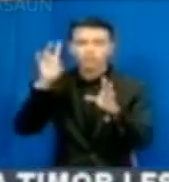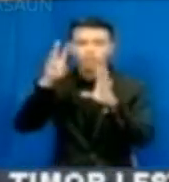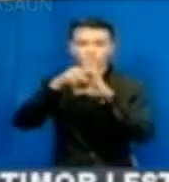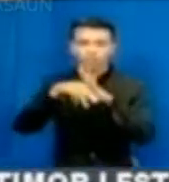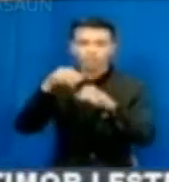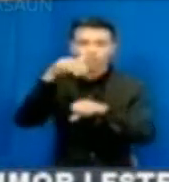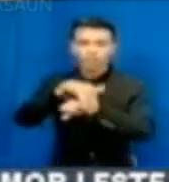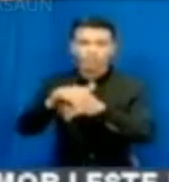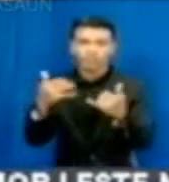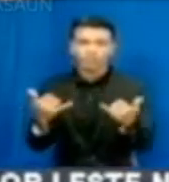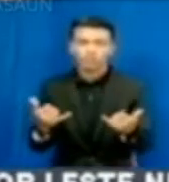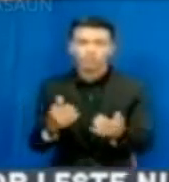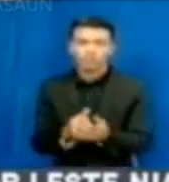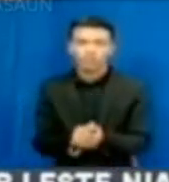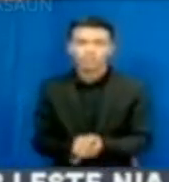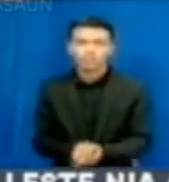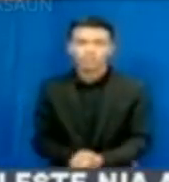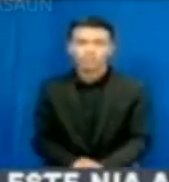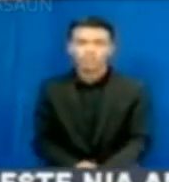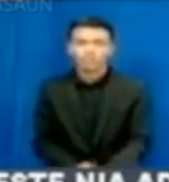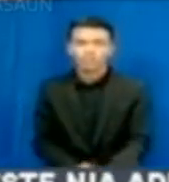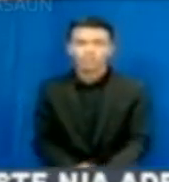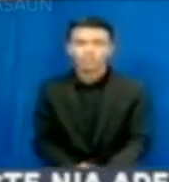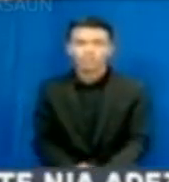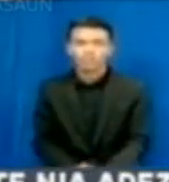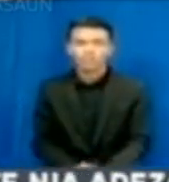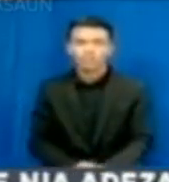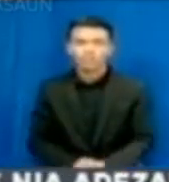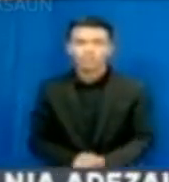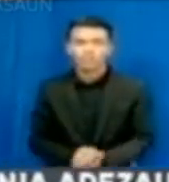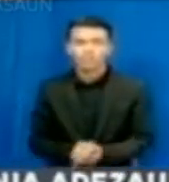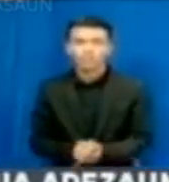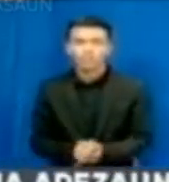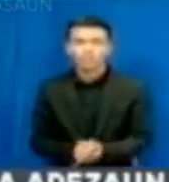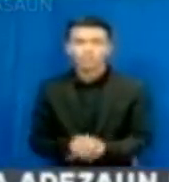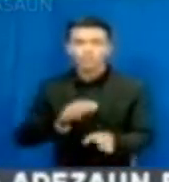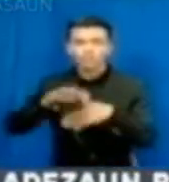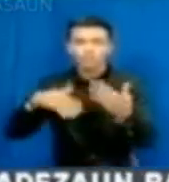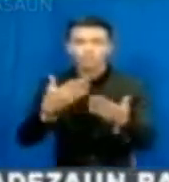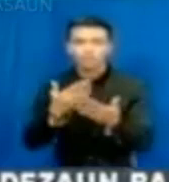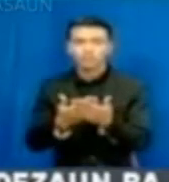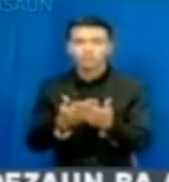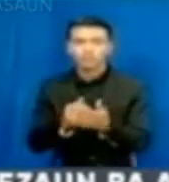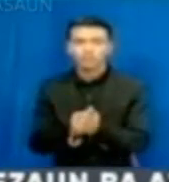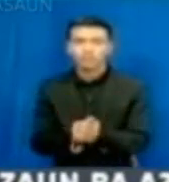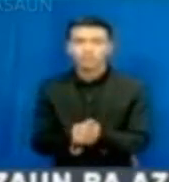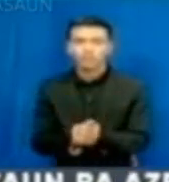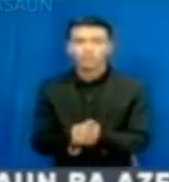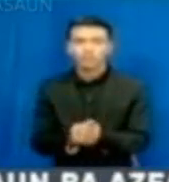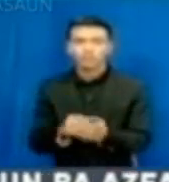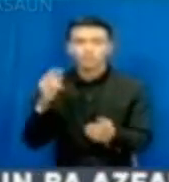Ohin Berenggade Barak Bate Nada Hode Berenggade Mos Bahaya Kubertura Ida Dek Dhe Sementara Toto Toto R